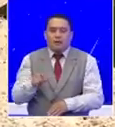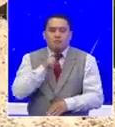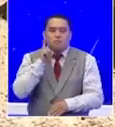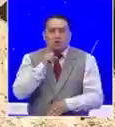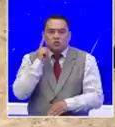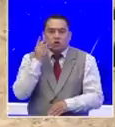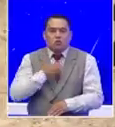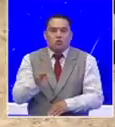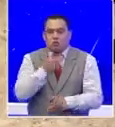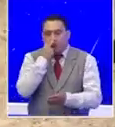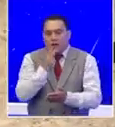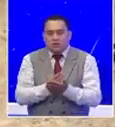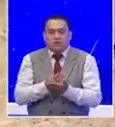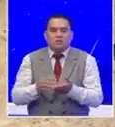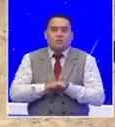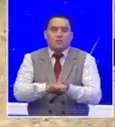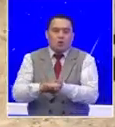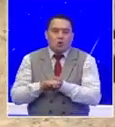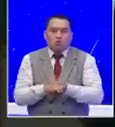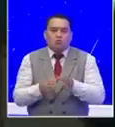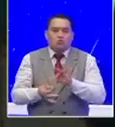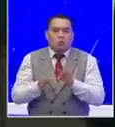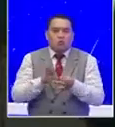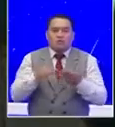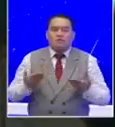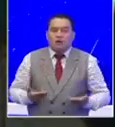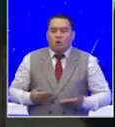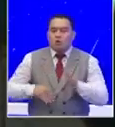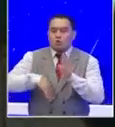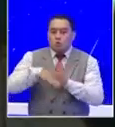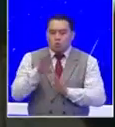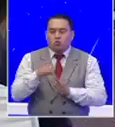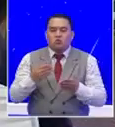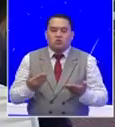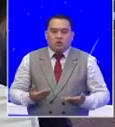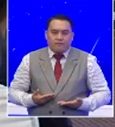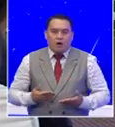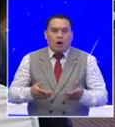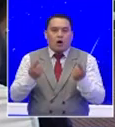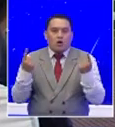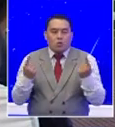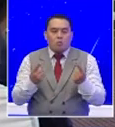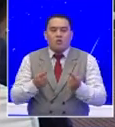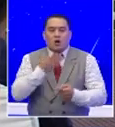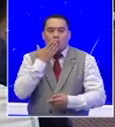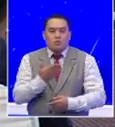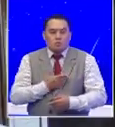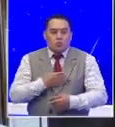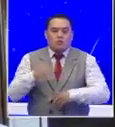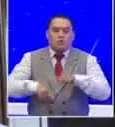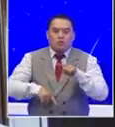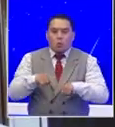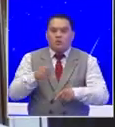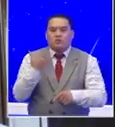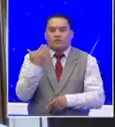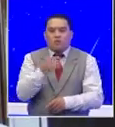молодежь ТСУ на деле продемонстрировала сплоченность в трудной ситуации, проявив лучшие человеческие качества, огромную любовь к родному краю и его жителям.